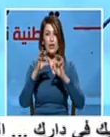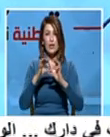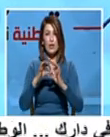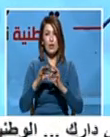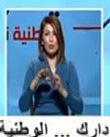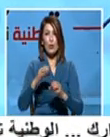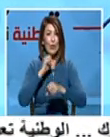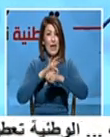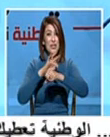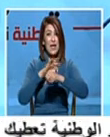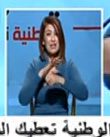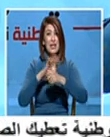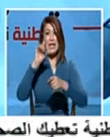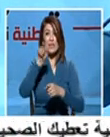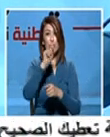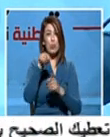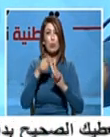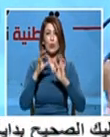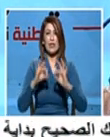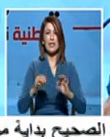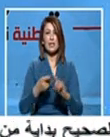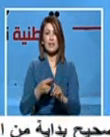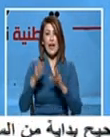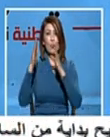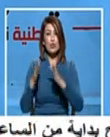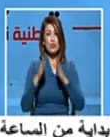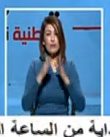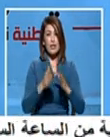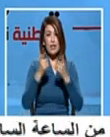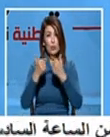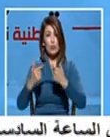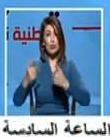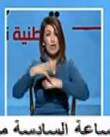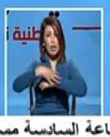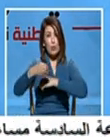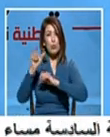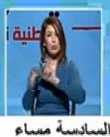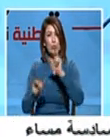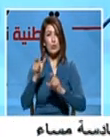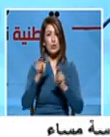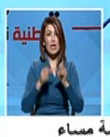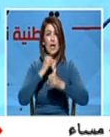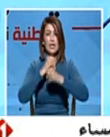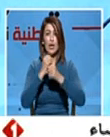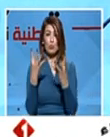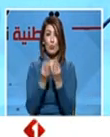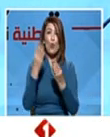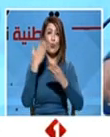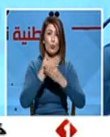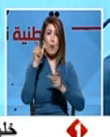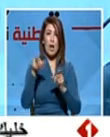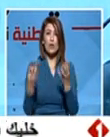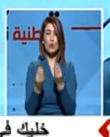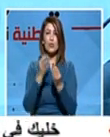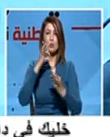المزمنة. تعززت مستشفيات جهوية وتعززت مستشفيات جامعية بالناس اللي كانت تخدم في هذه المستوصفات